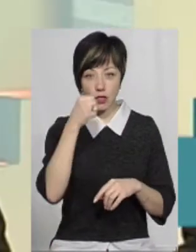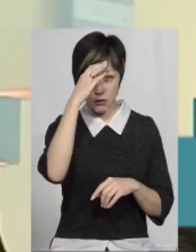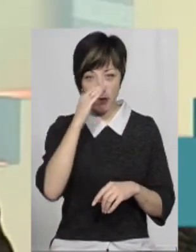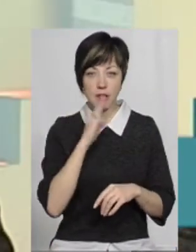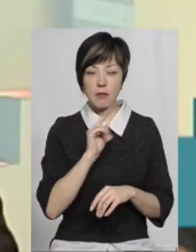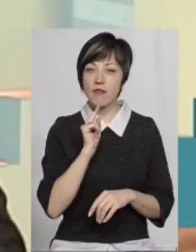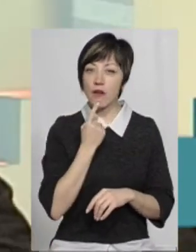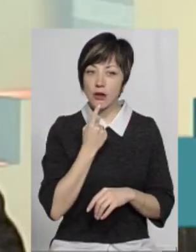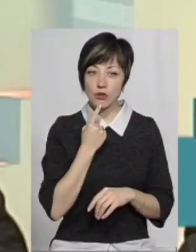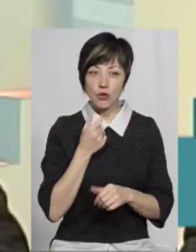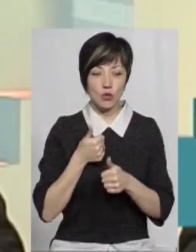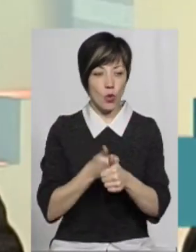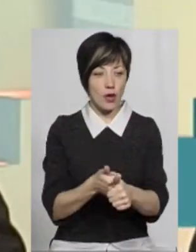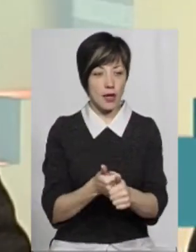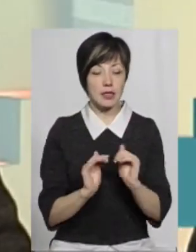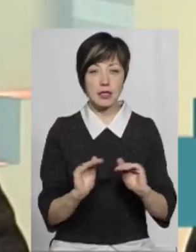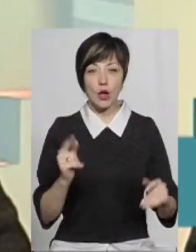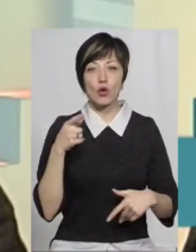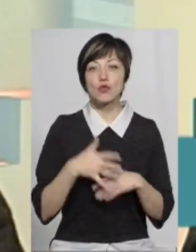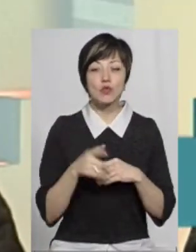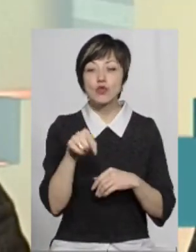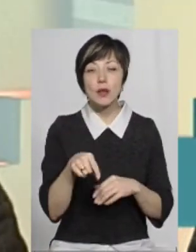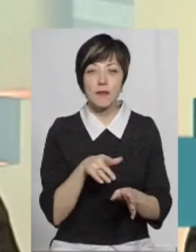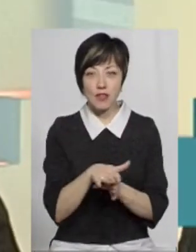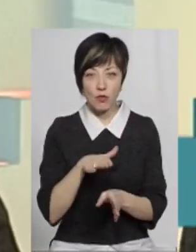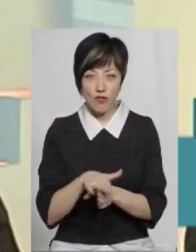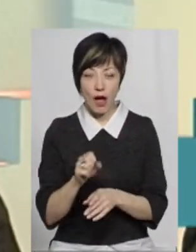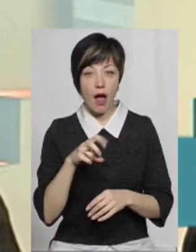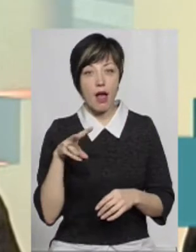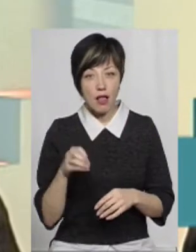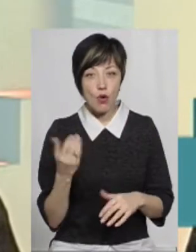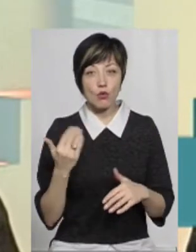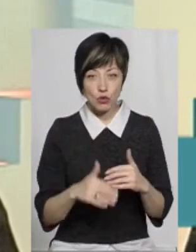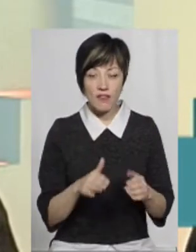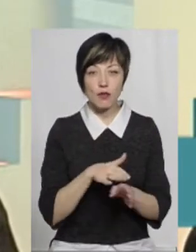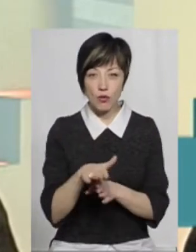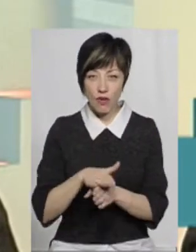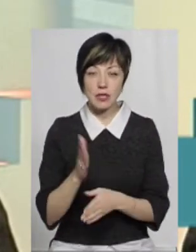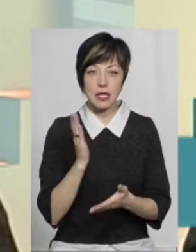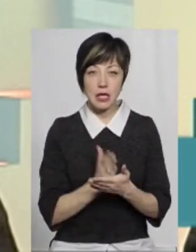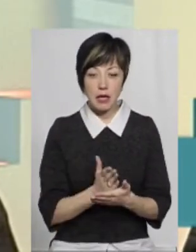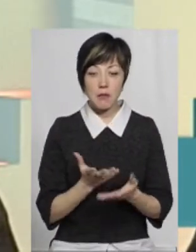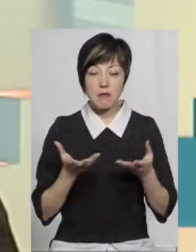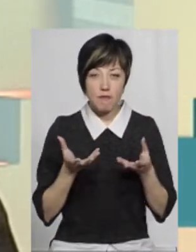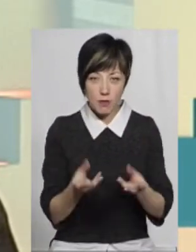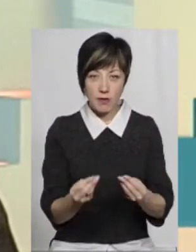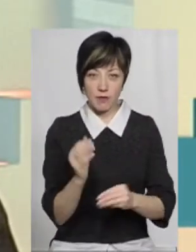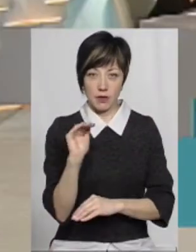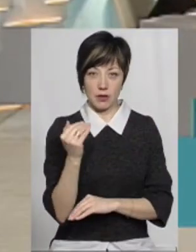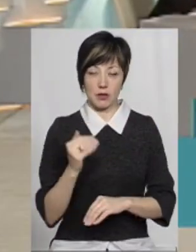батькам важко доганяти дітей і розуміти, що там відбувається. Але воно вже відбувається і є прямий вплив.